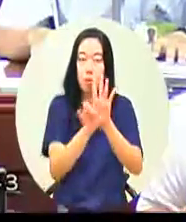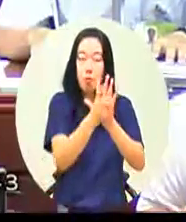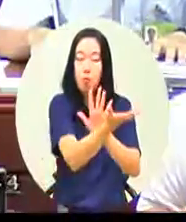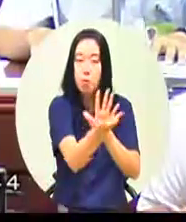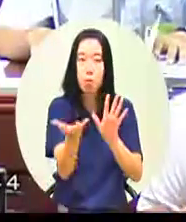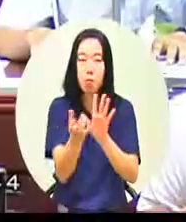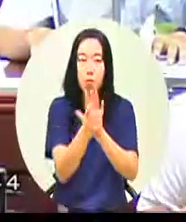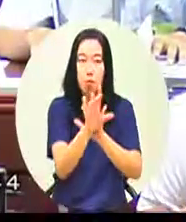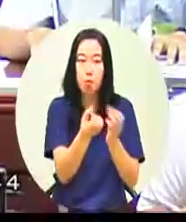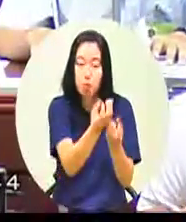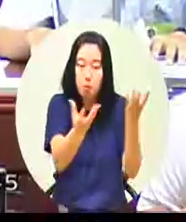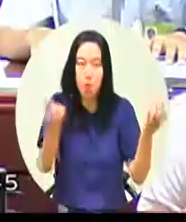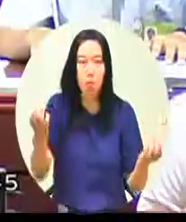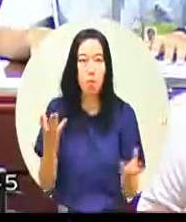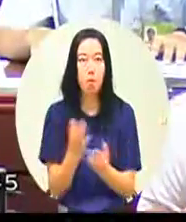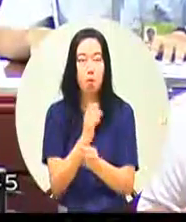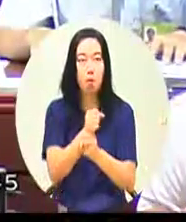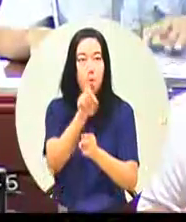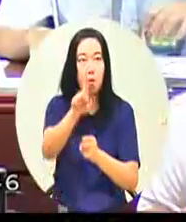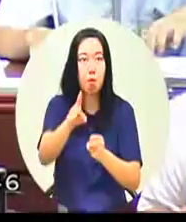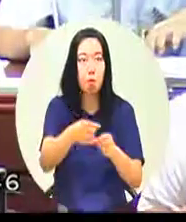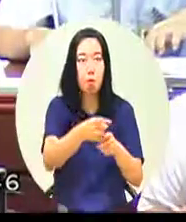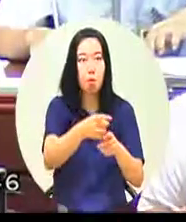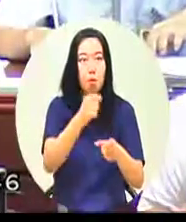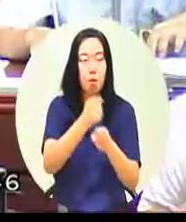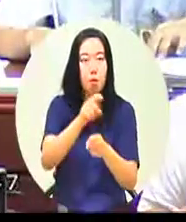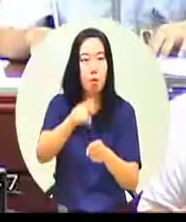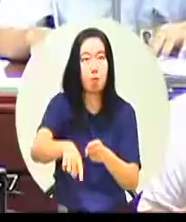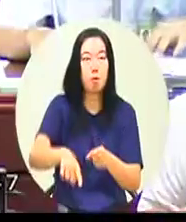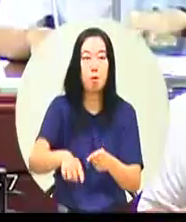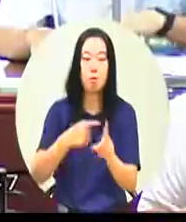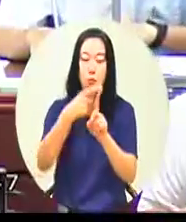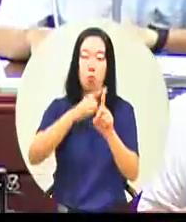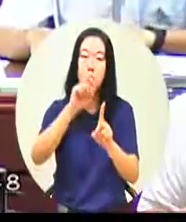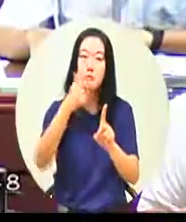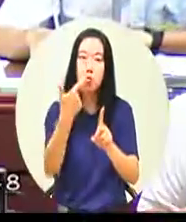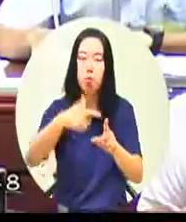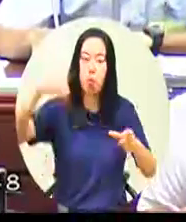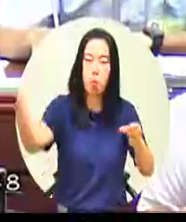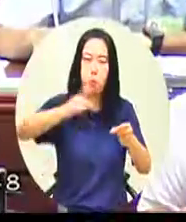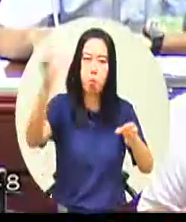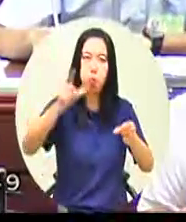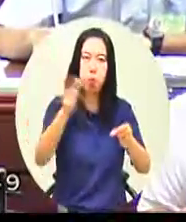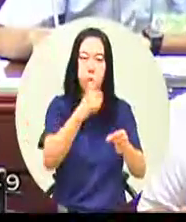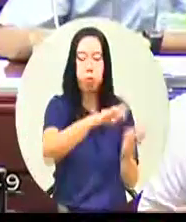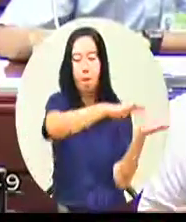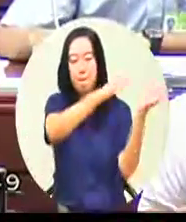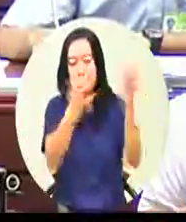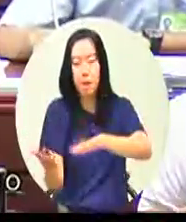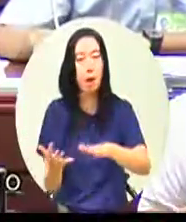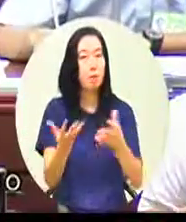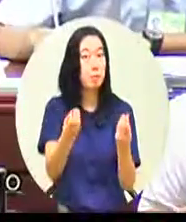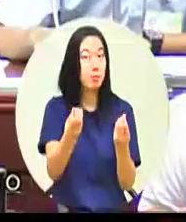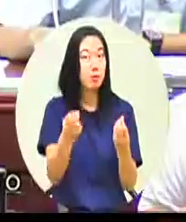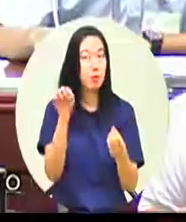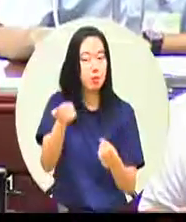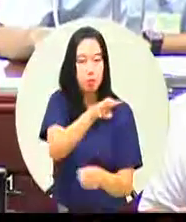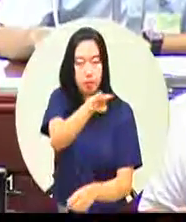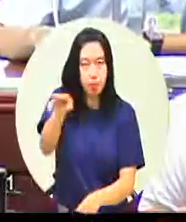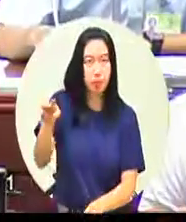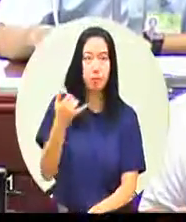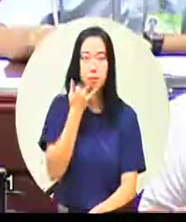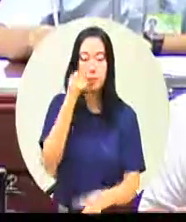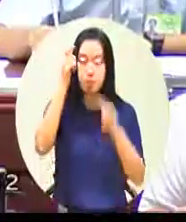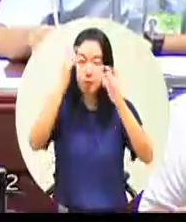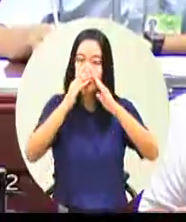它建制的是一个钢骨型的加强温室呢，这一次受到16级风完全没有摧毁。所以说这个现象呢，我想高